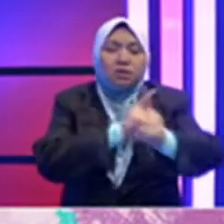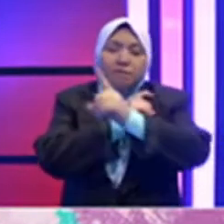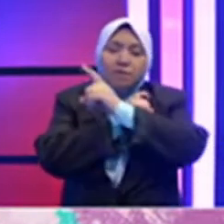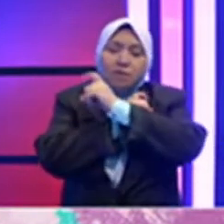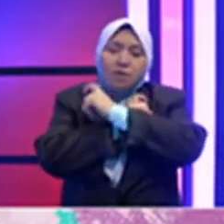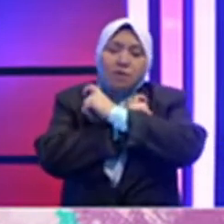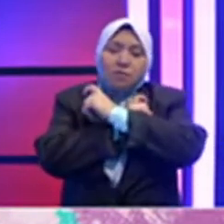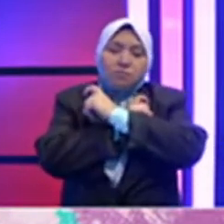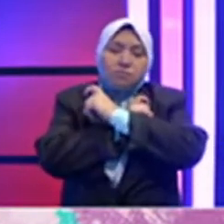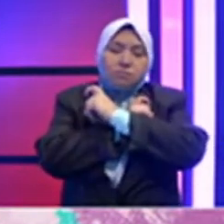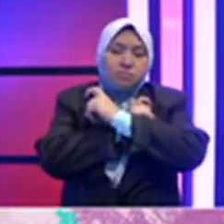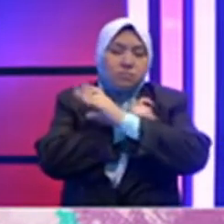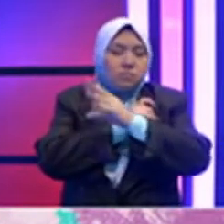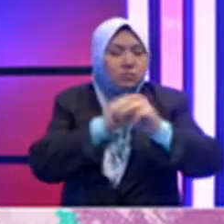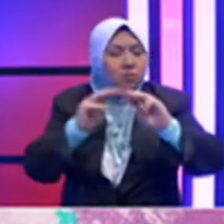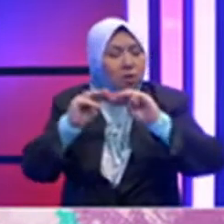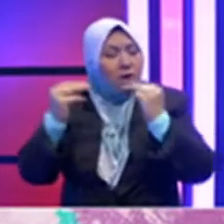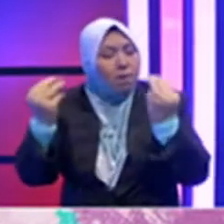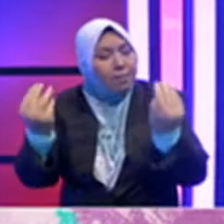وقومه